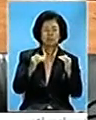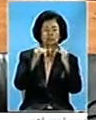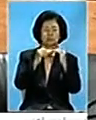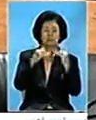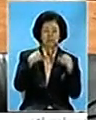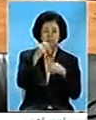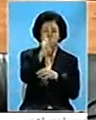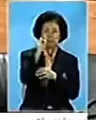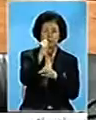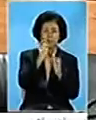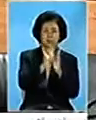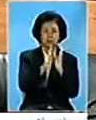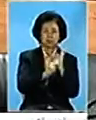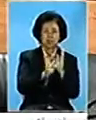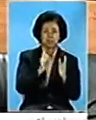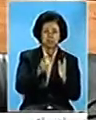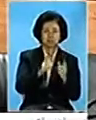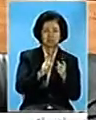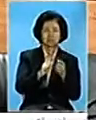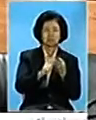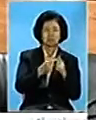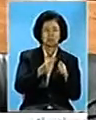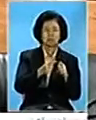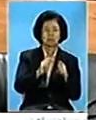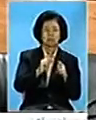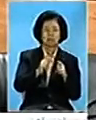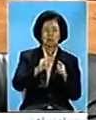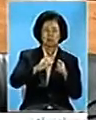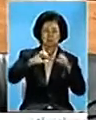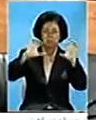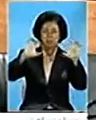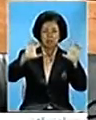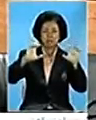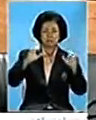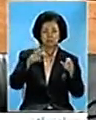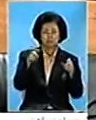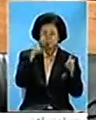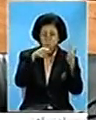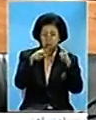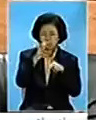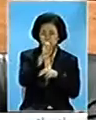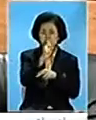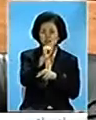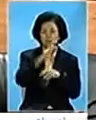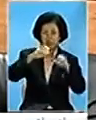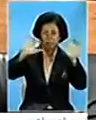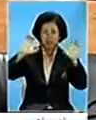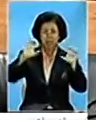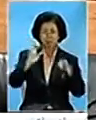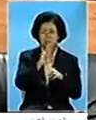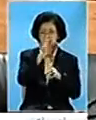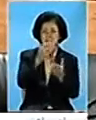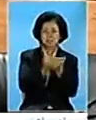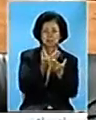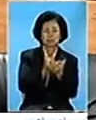ญญัติความจริงเพื่อนสมาชิกฝั่งรัฐบาลเองก็มีหน้าที่ตรวจสอบรัฐบาลนะครับในการใช้จ่ายเ